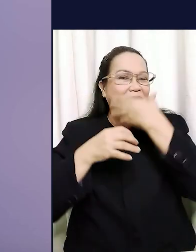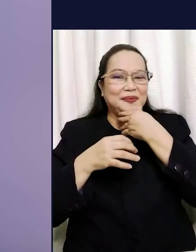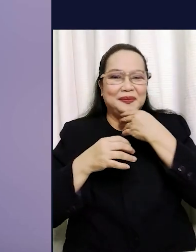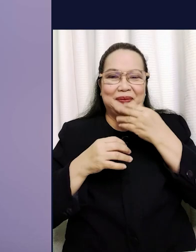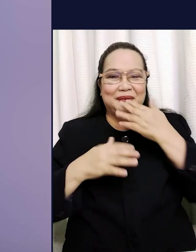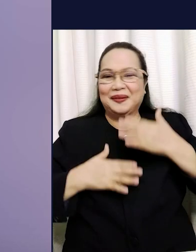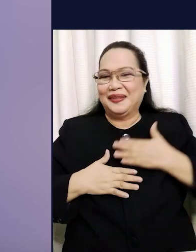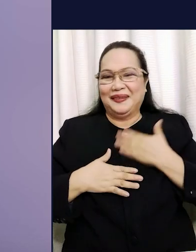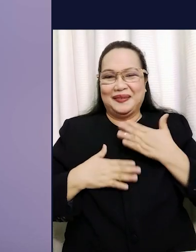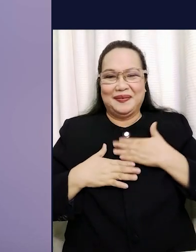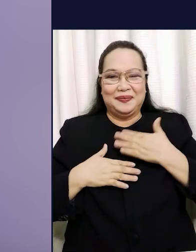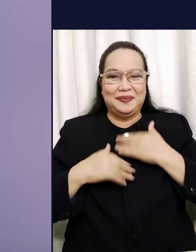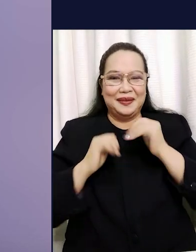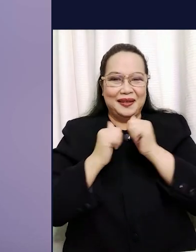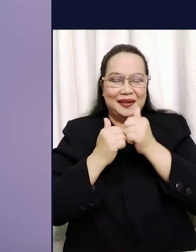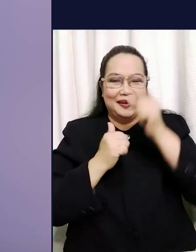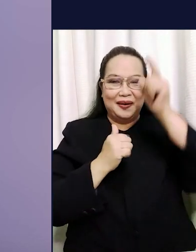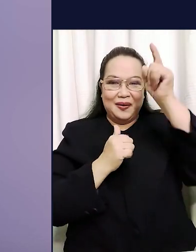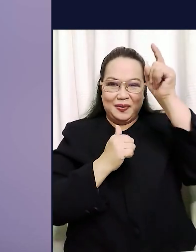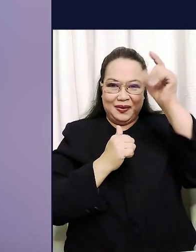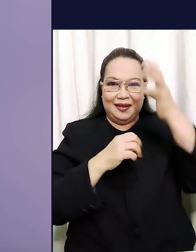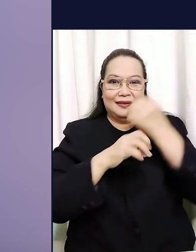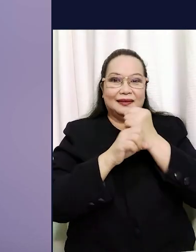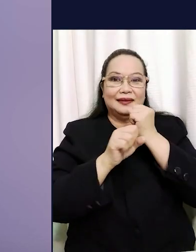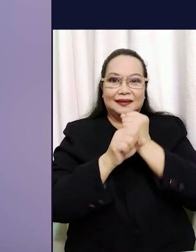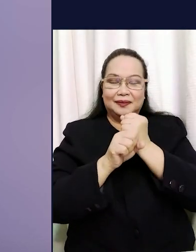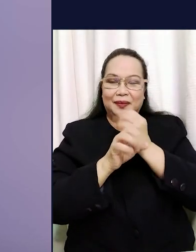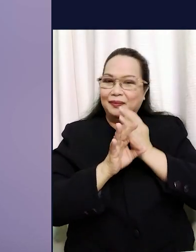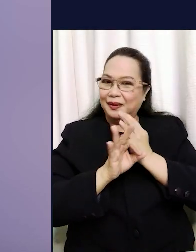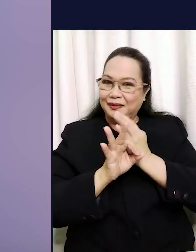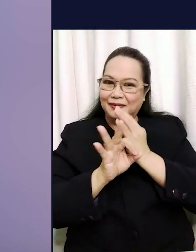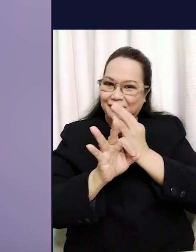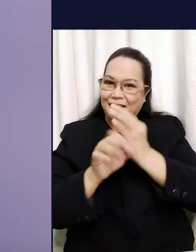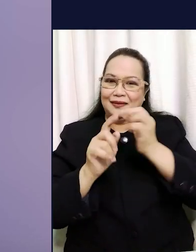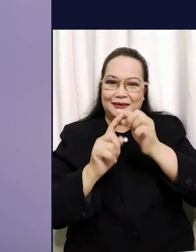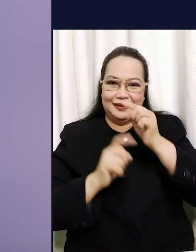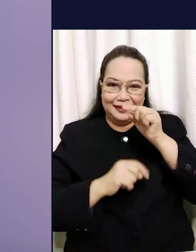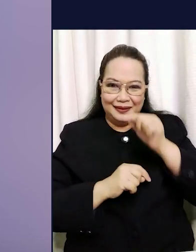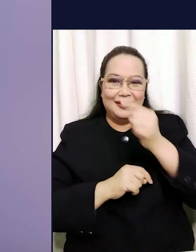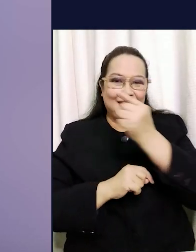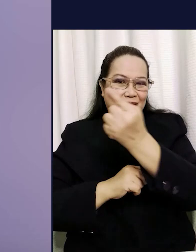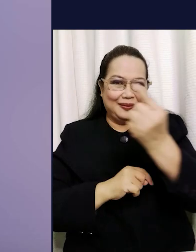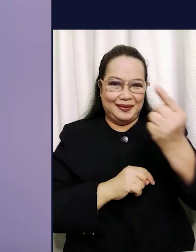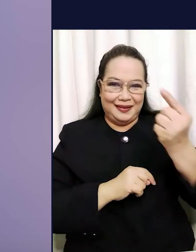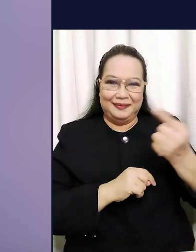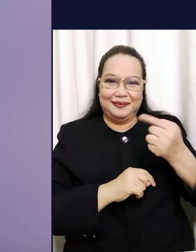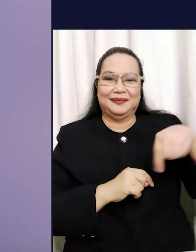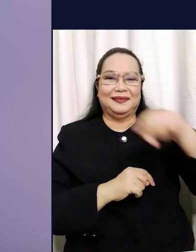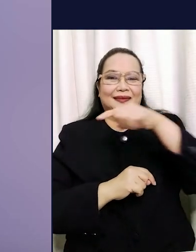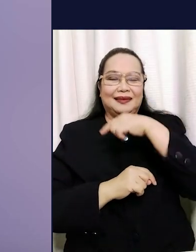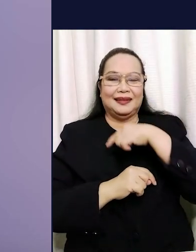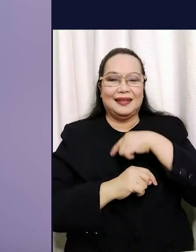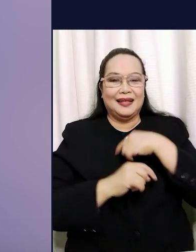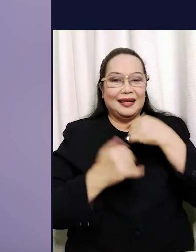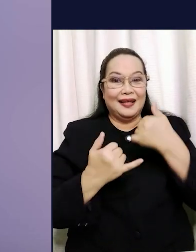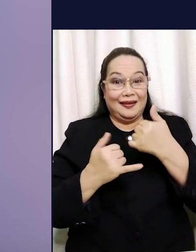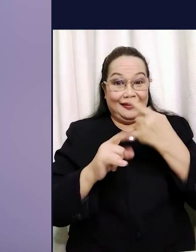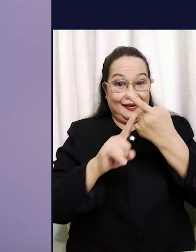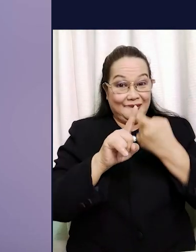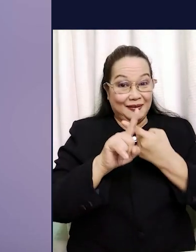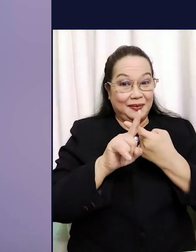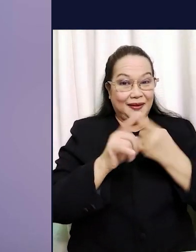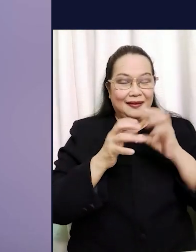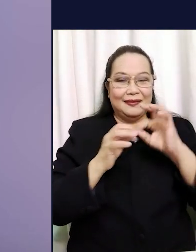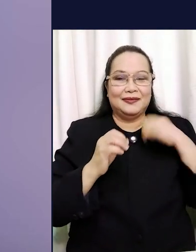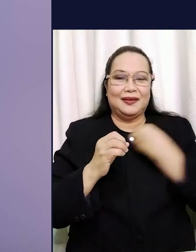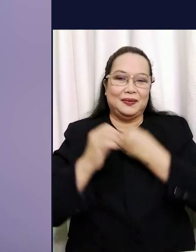Napakaganda at nakatutuwa kung papanong gumagawa ang Panginoon sa buhay ng bawat isa sa atin sa buwang ito